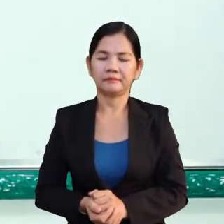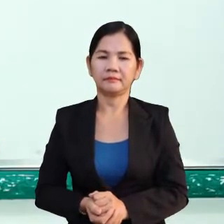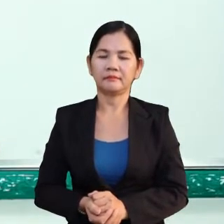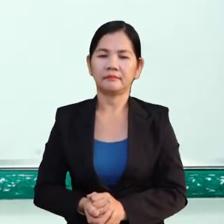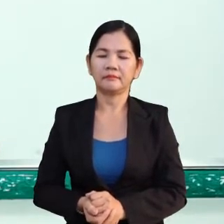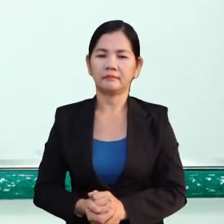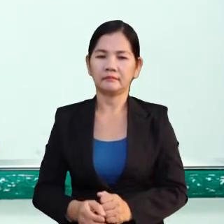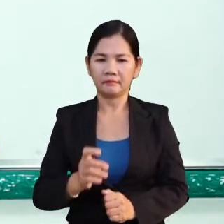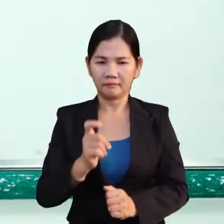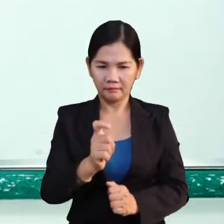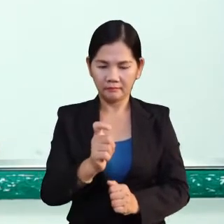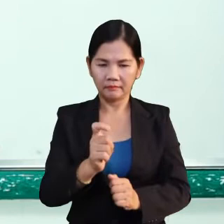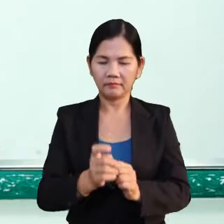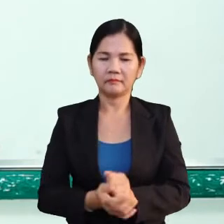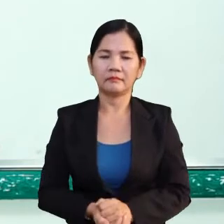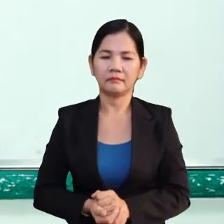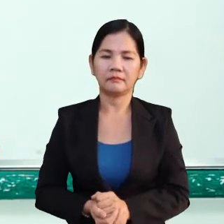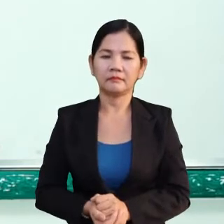ខ